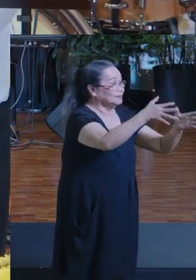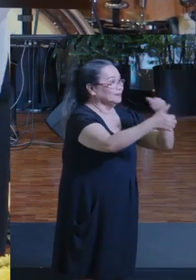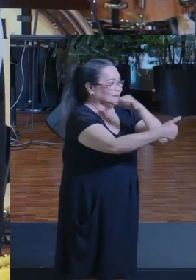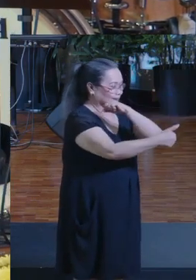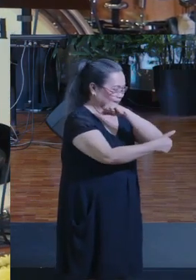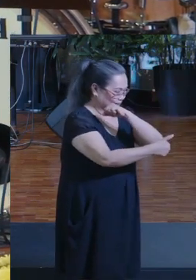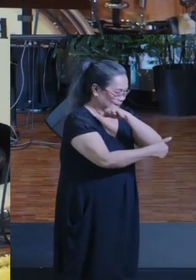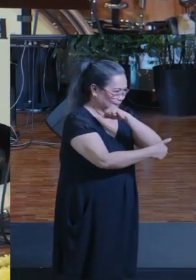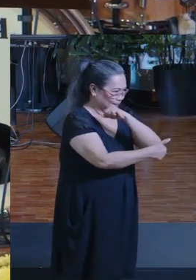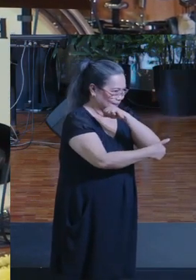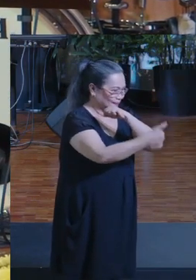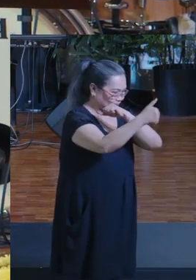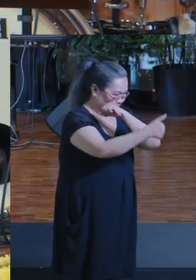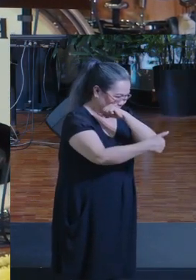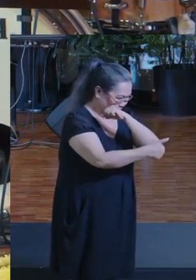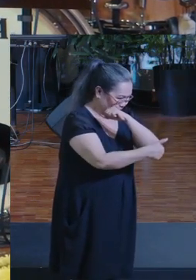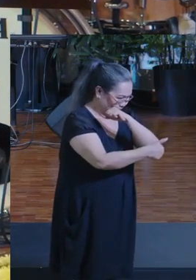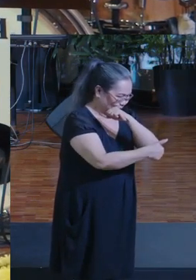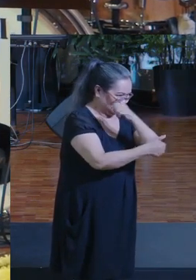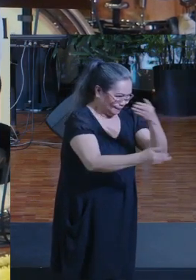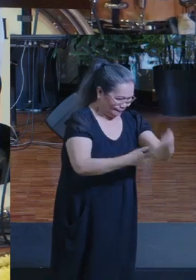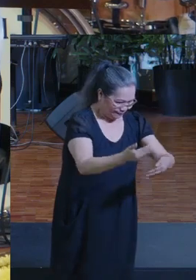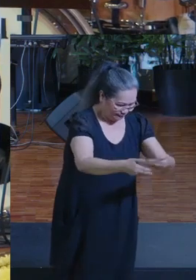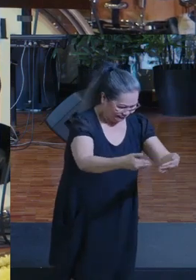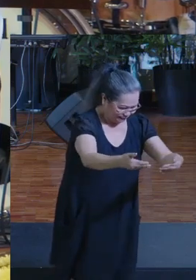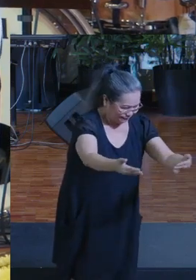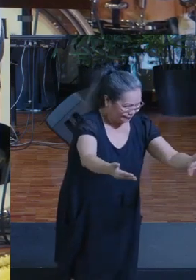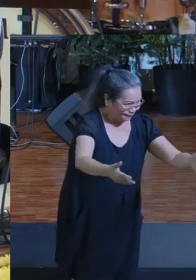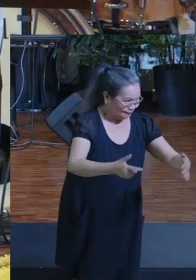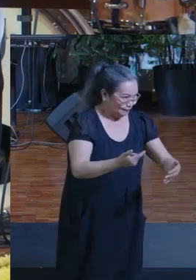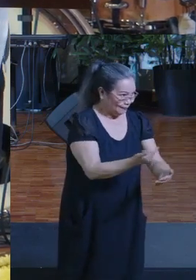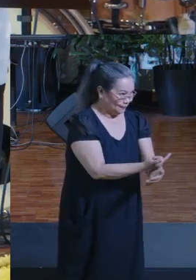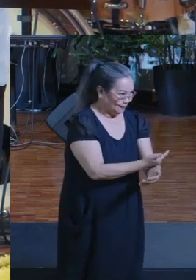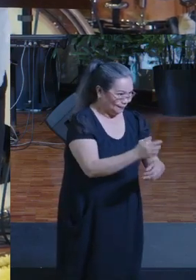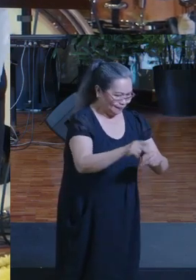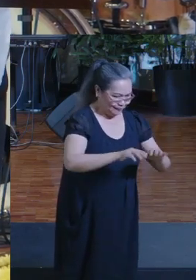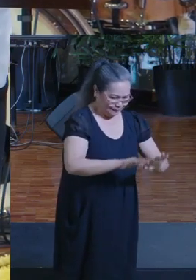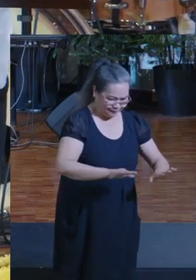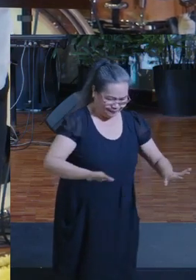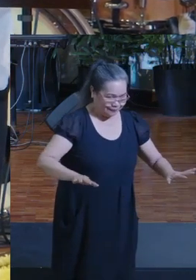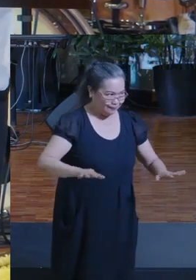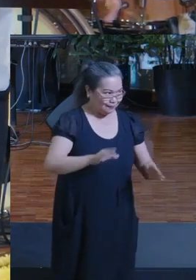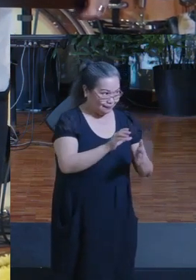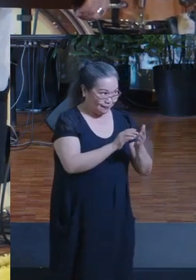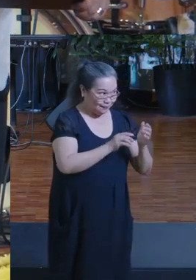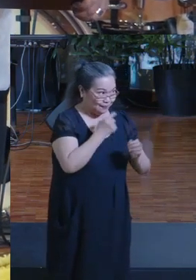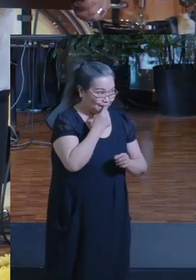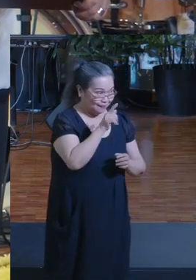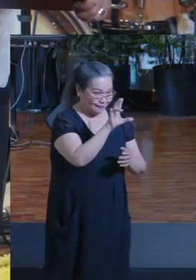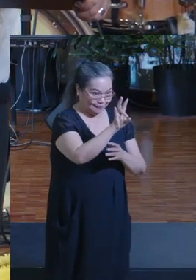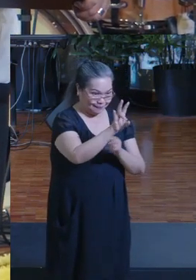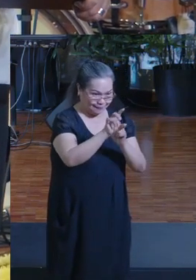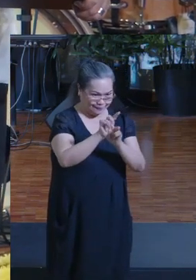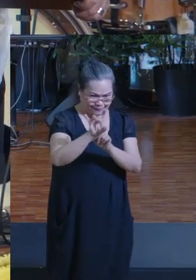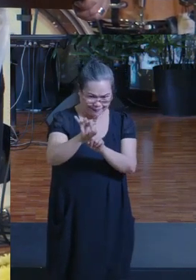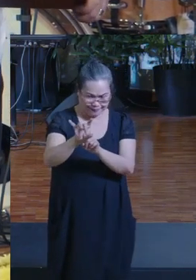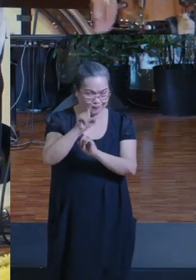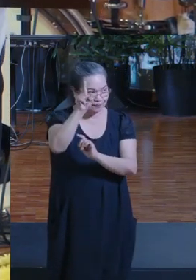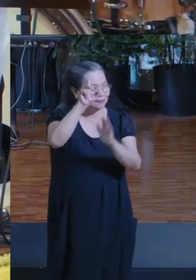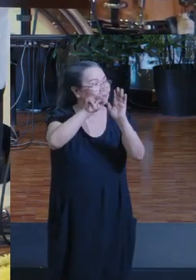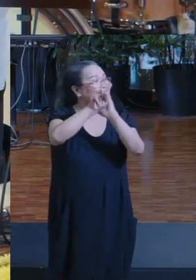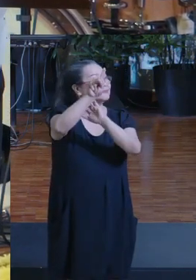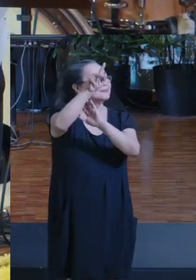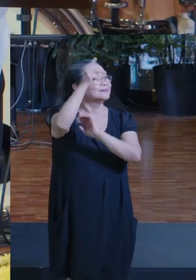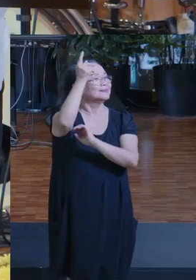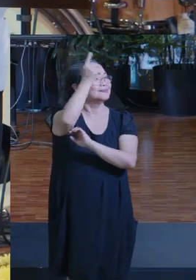Abraham at sa kanyang lipi. Sa Psalm chapter 2, verses 7 to 8, isang prophetic